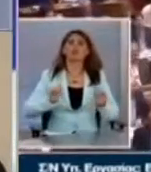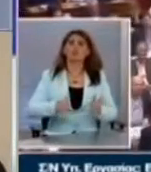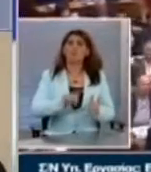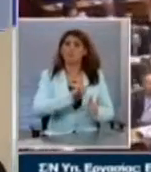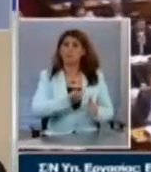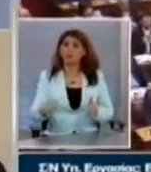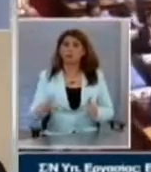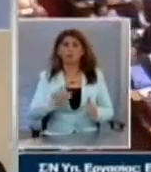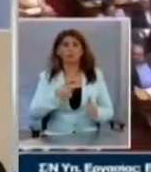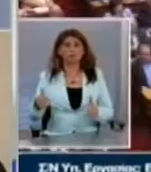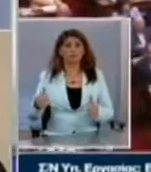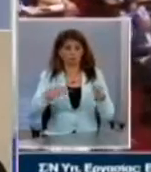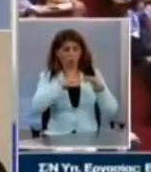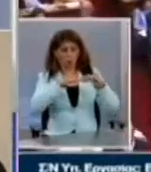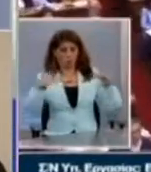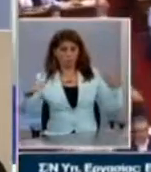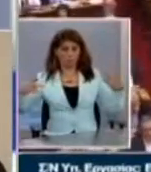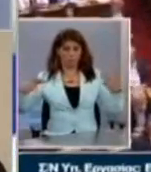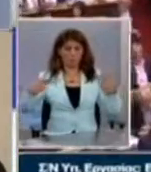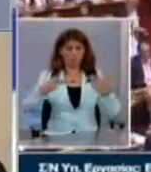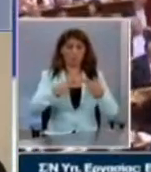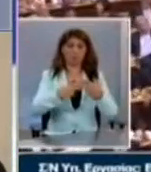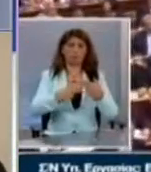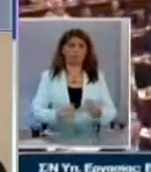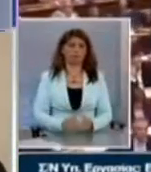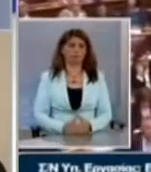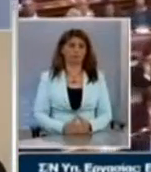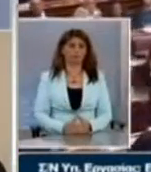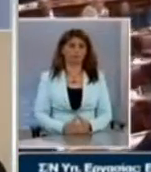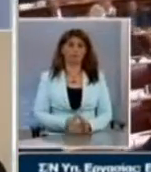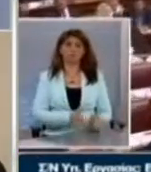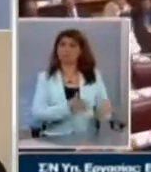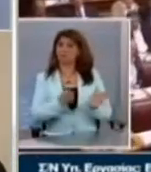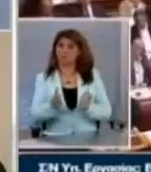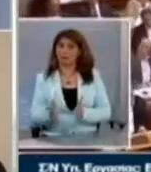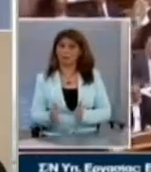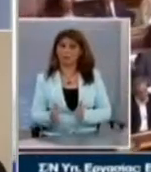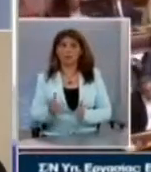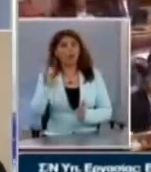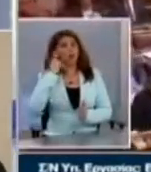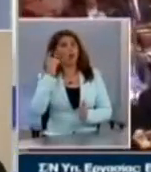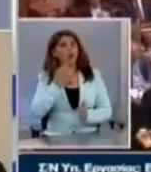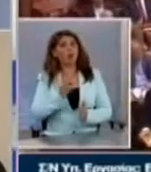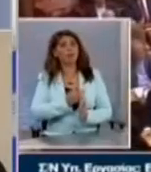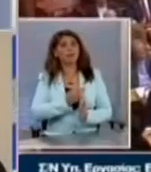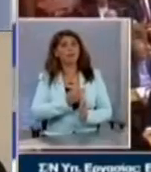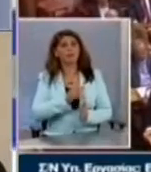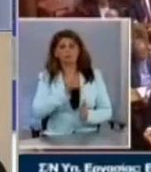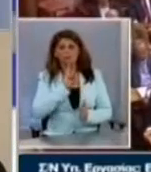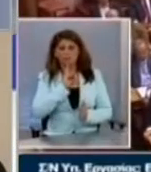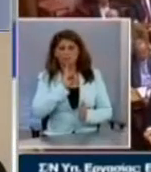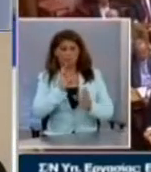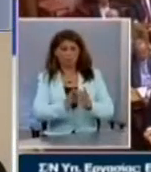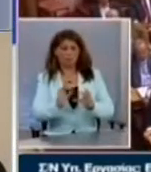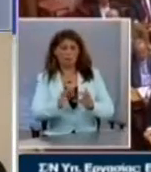του συγκεκριμένου ηγέτη της Νέας Δημοκρατίας και τις επιλογές που έκανε προς την περισσότερο δεξιά, ακροδεξιά κατεύθυνση, θα έλεγε κανείς,